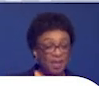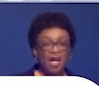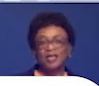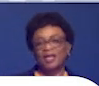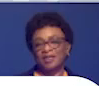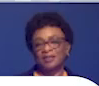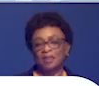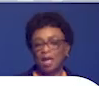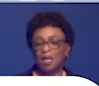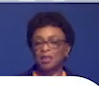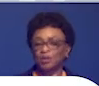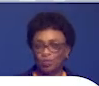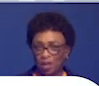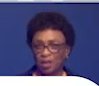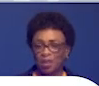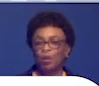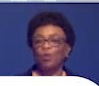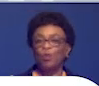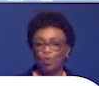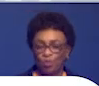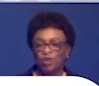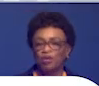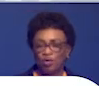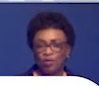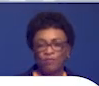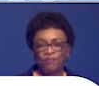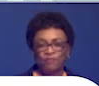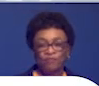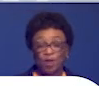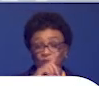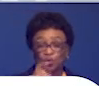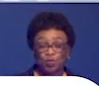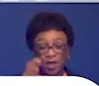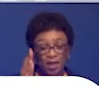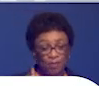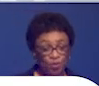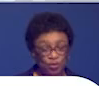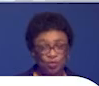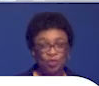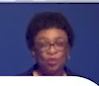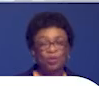kiswahili nwo mumu kidogo katika SW la mwi kwenye kadi